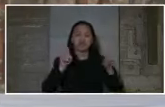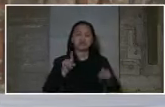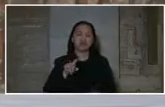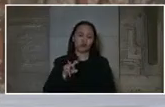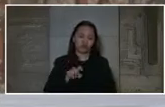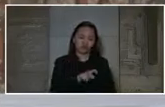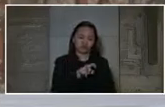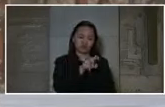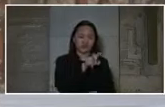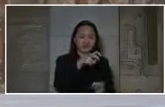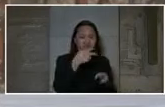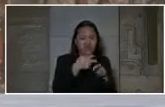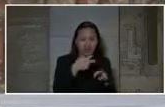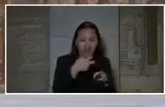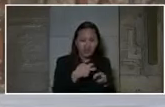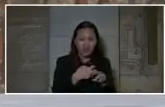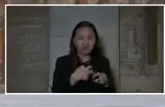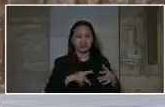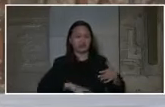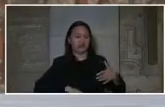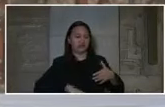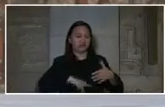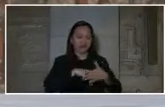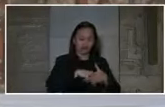Paglalakbay sa kagampanan,